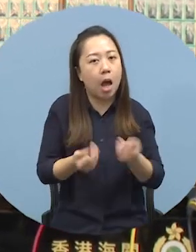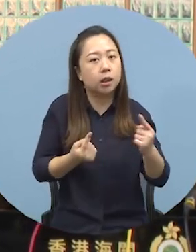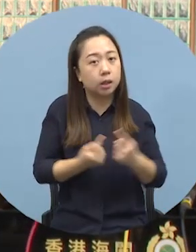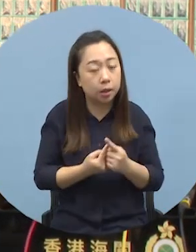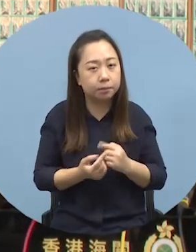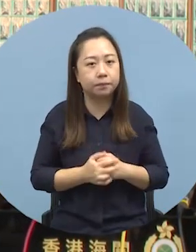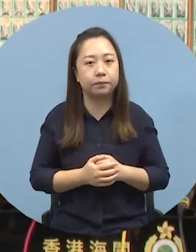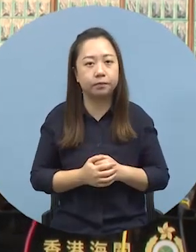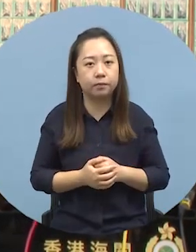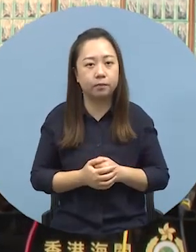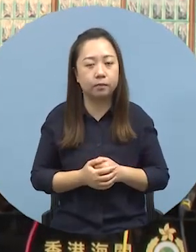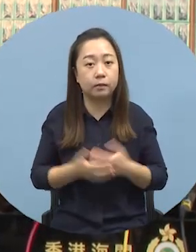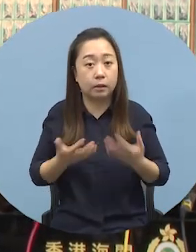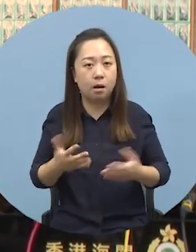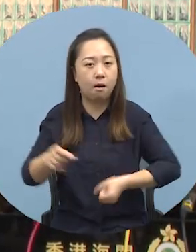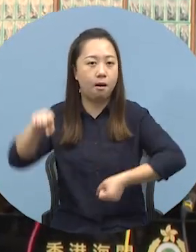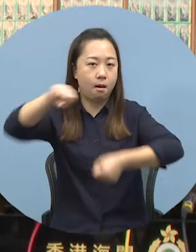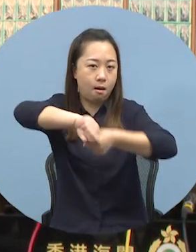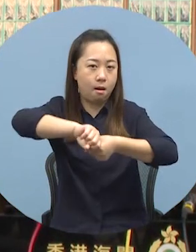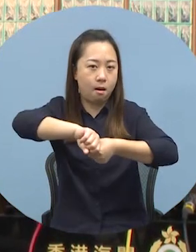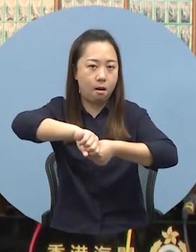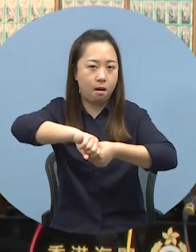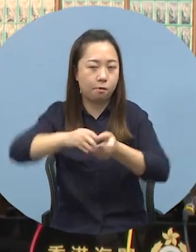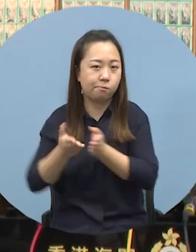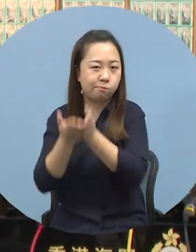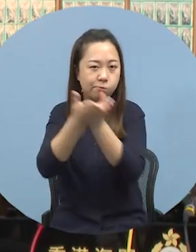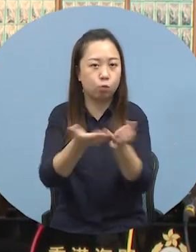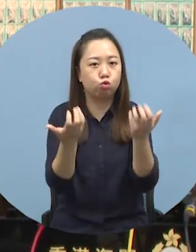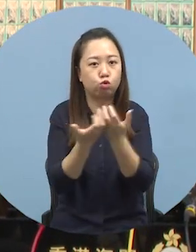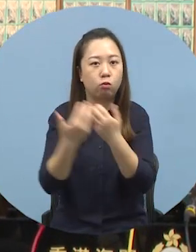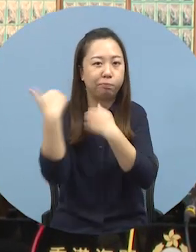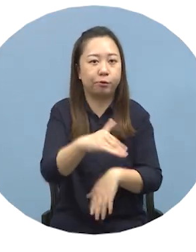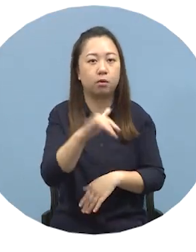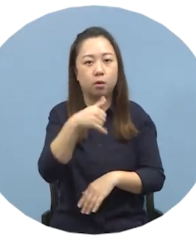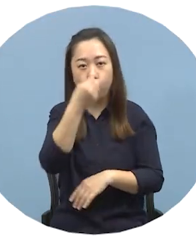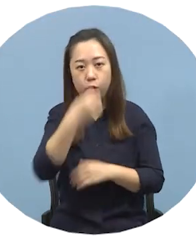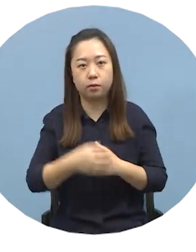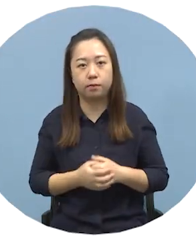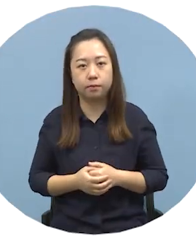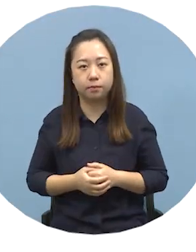他們會現在增加他們每次走私私煙的數量入來香港。